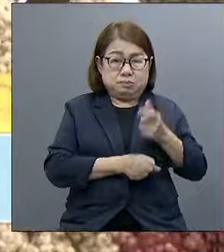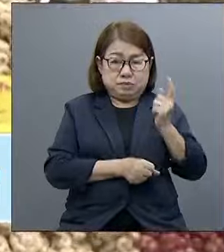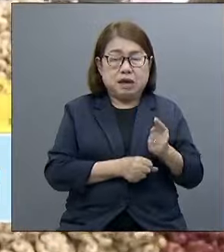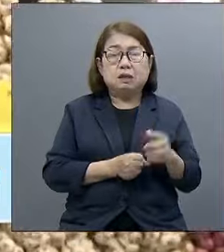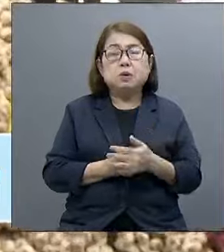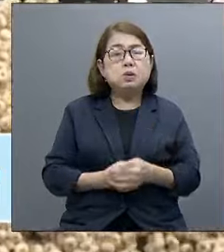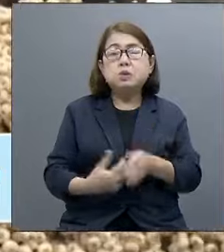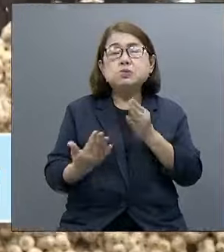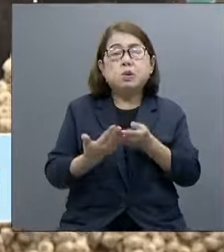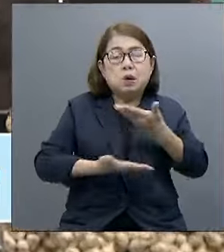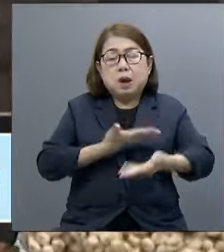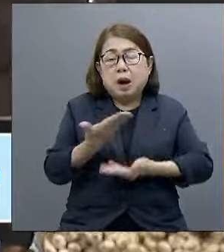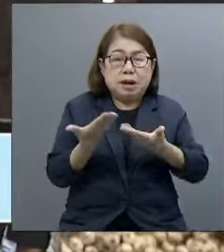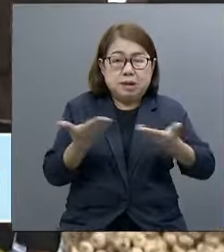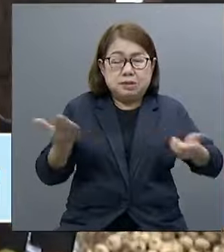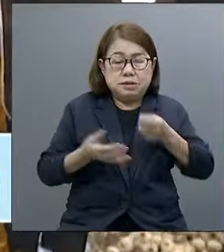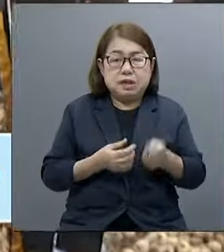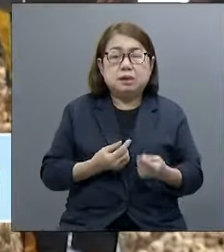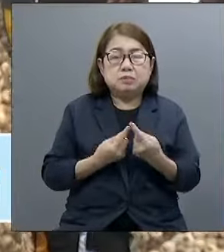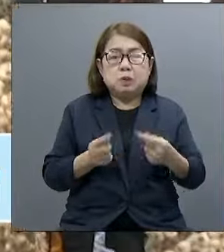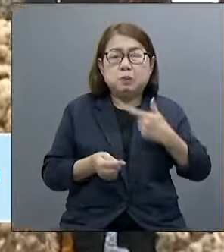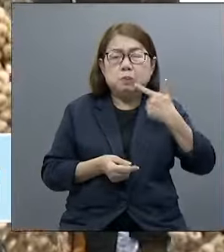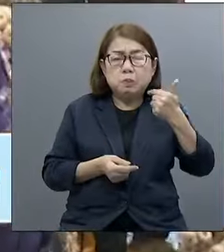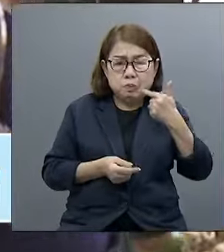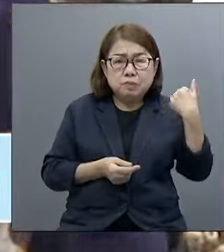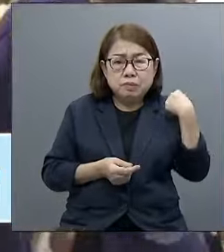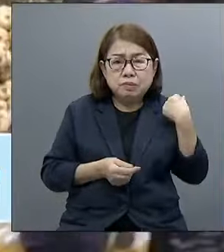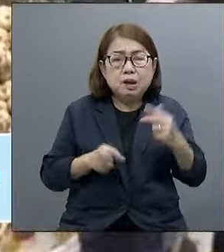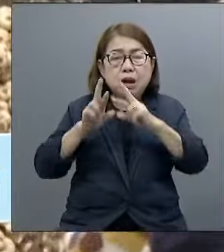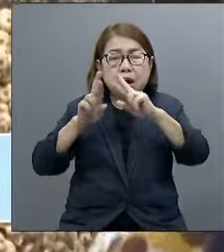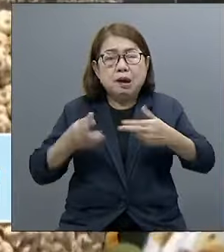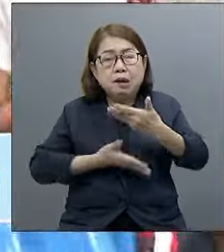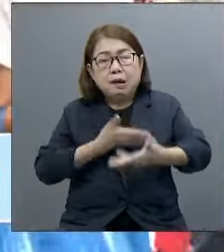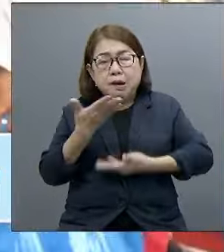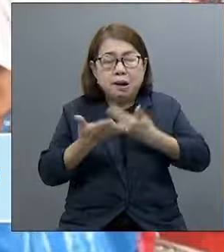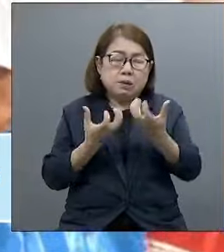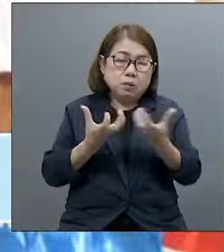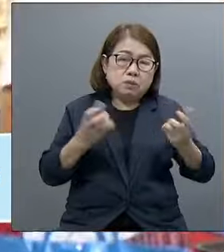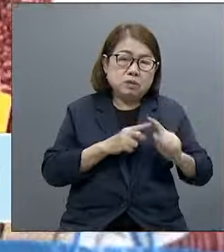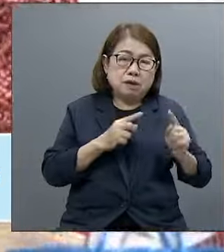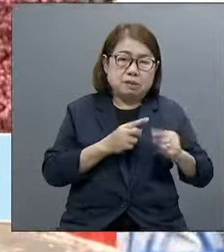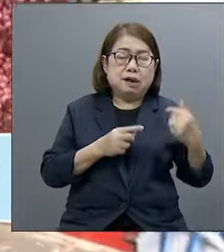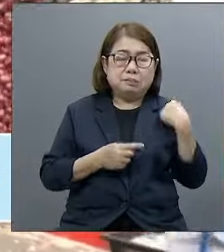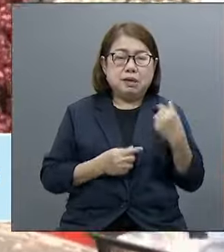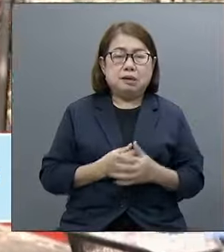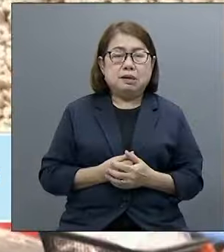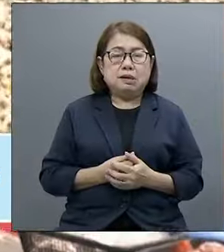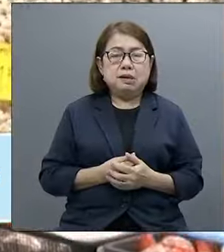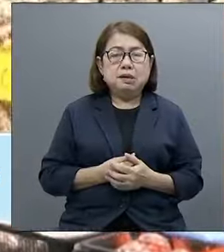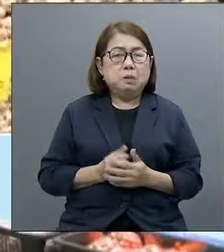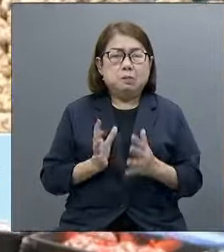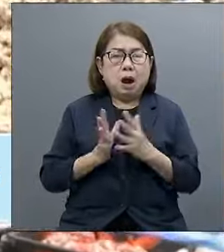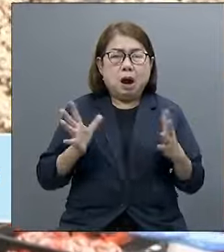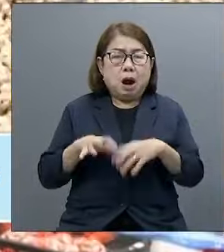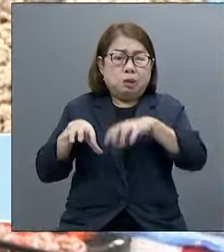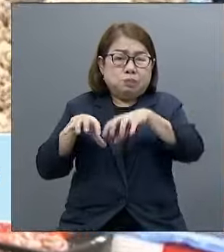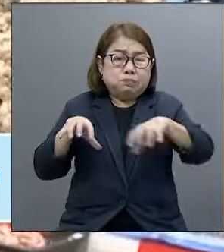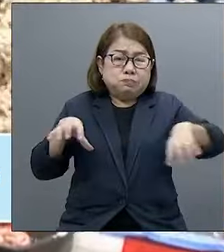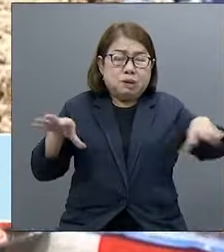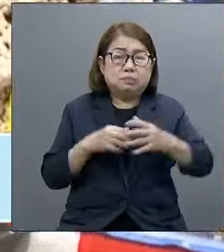กษตรกรตัวจริงกันเลยครับส่วนของกินอร่อยๆร้านค้าสินค้าแปรรูปผลิตภัณฑ์จากผู้ประกอบการเนี่ยก็มีให้เลือกซื้อกันเยอะเลยครับ